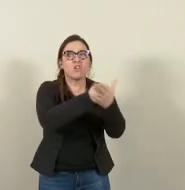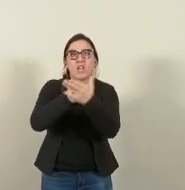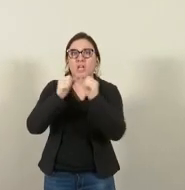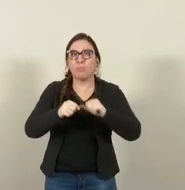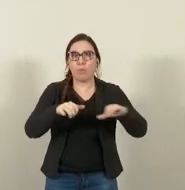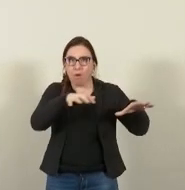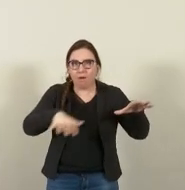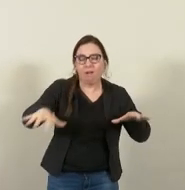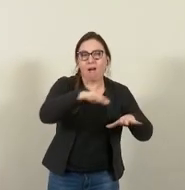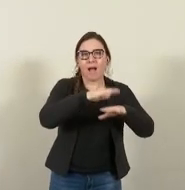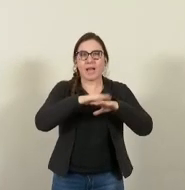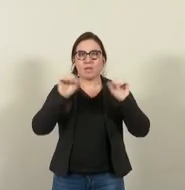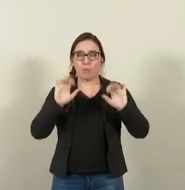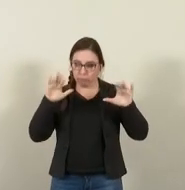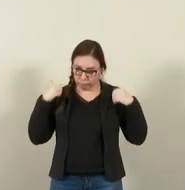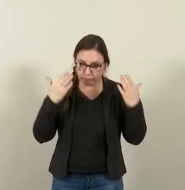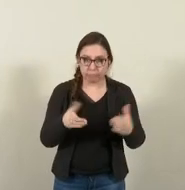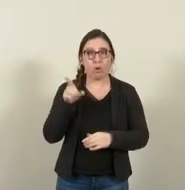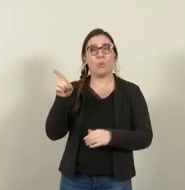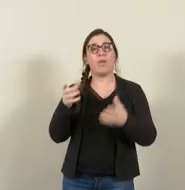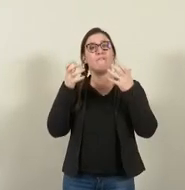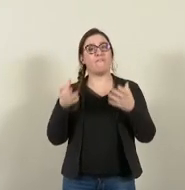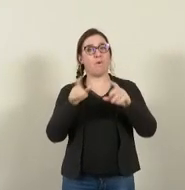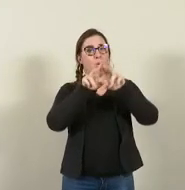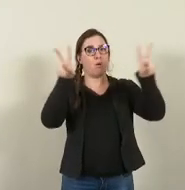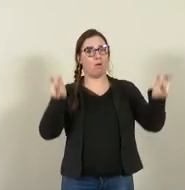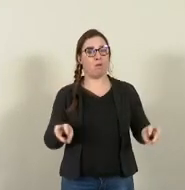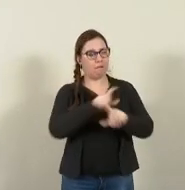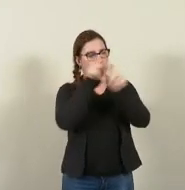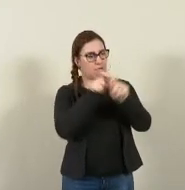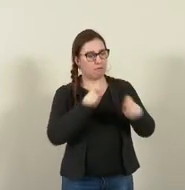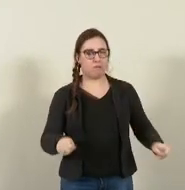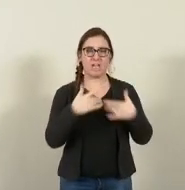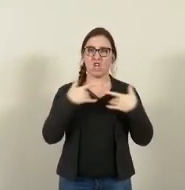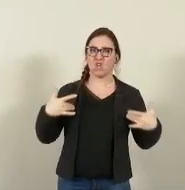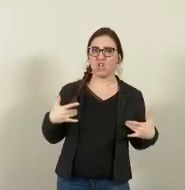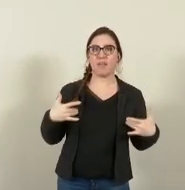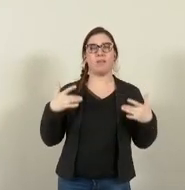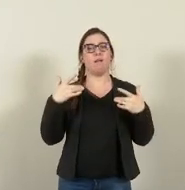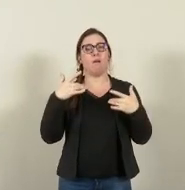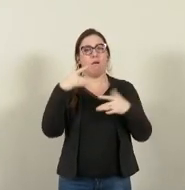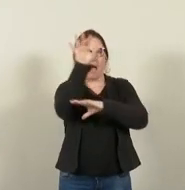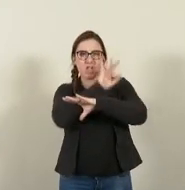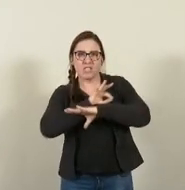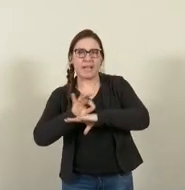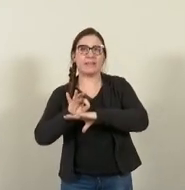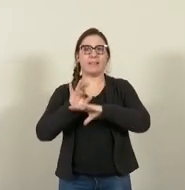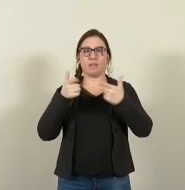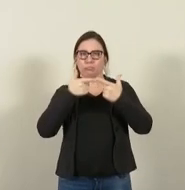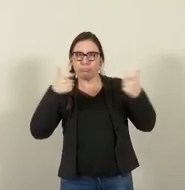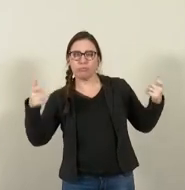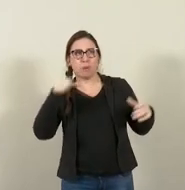aujourd'hui et il le voulait je cite respectueux du goût de l'hygiène et de l'esthétique de l'art architectural et de